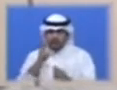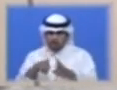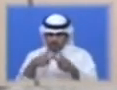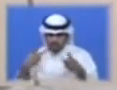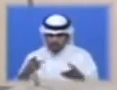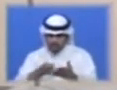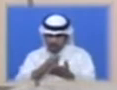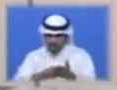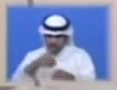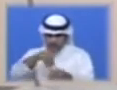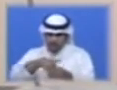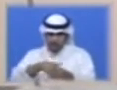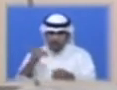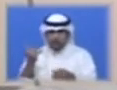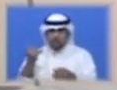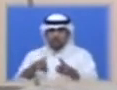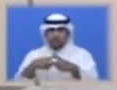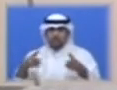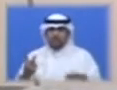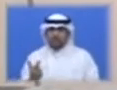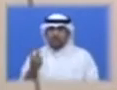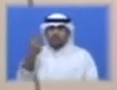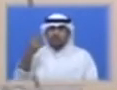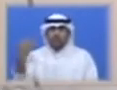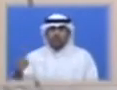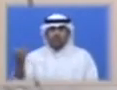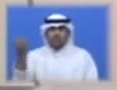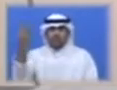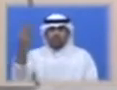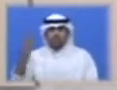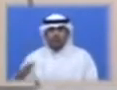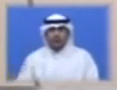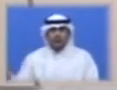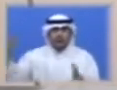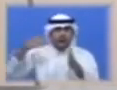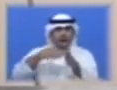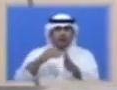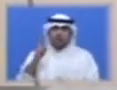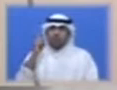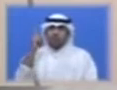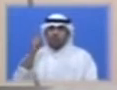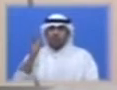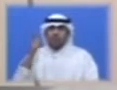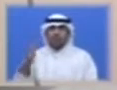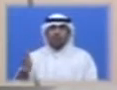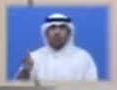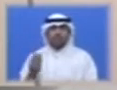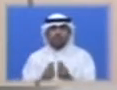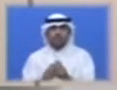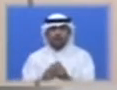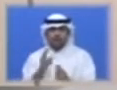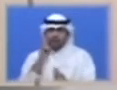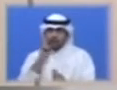7:30 صباحا وحتى الساعة 1:30 ظهرا، وسوف تستمر الإدارة في تلقي الطلبات آخر طلب